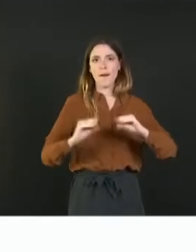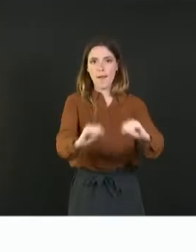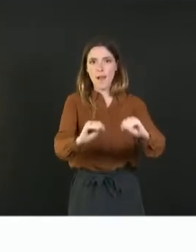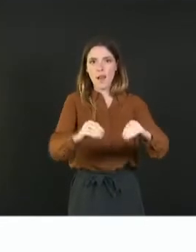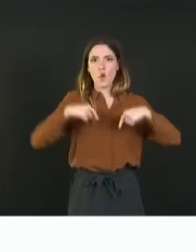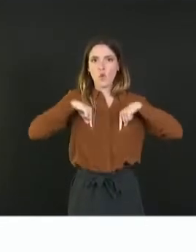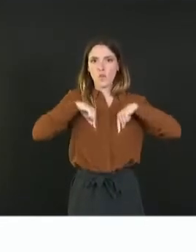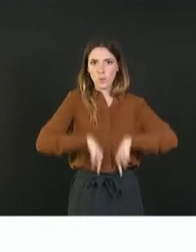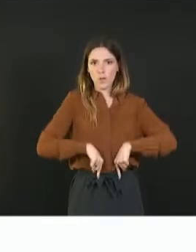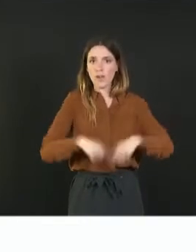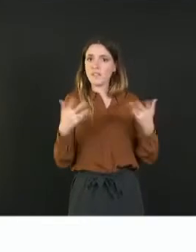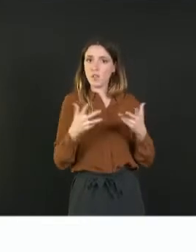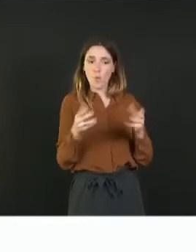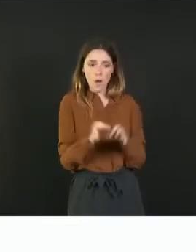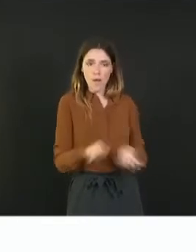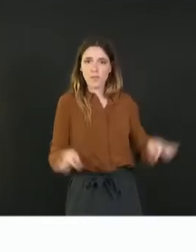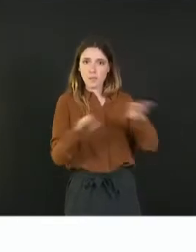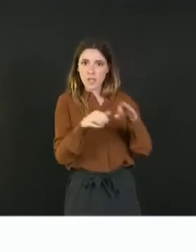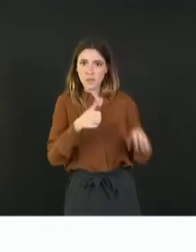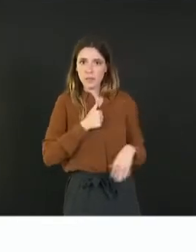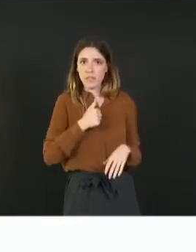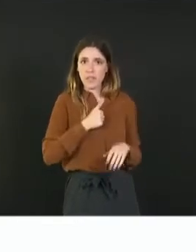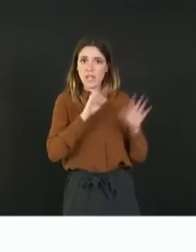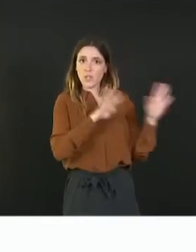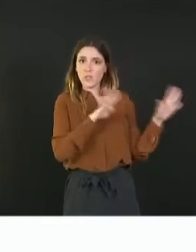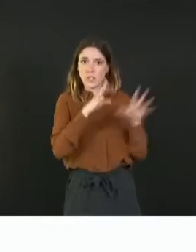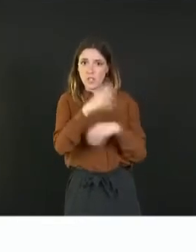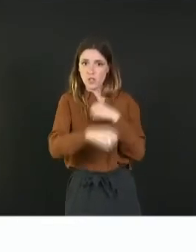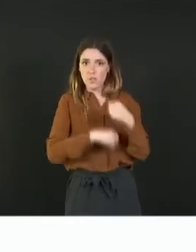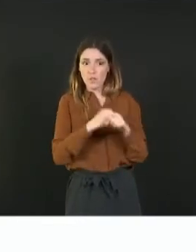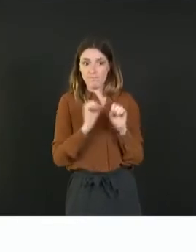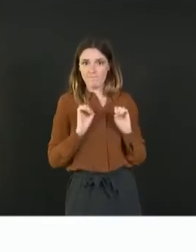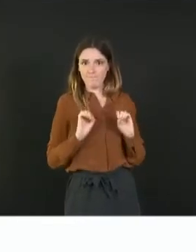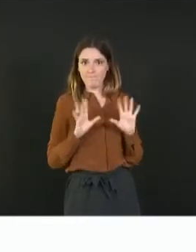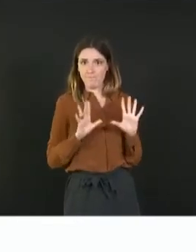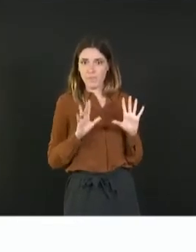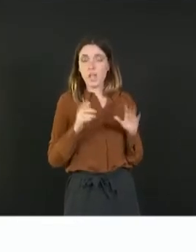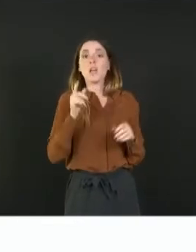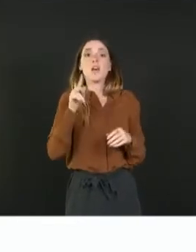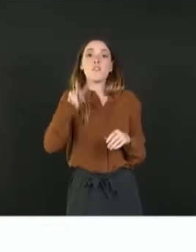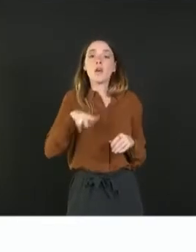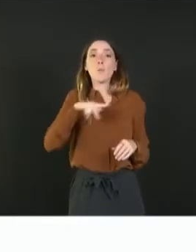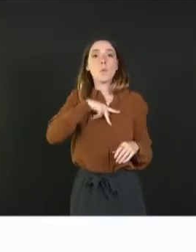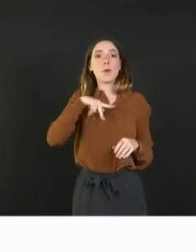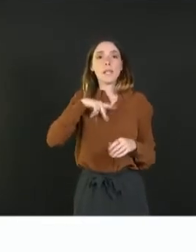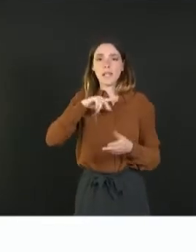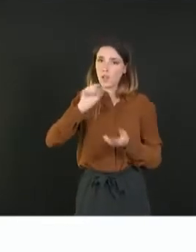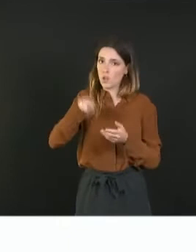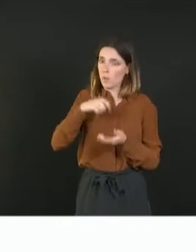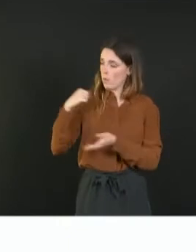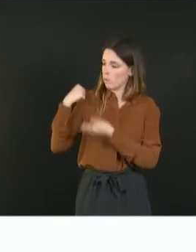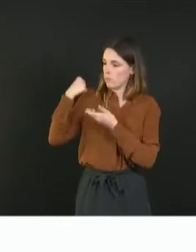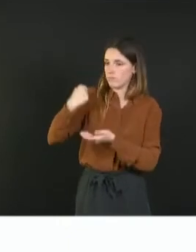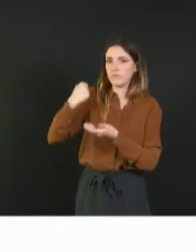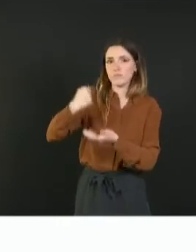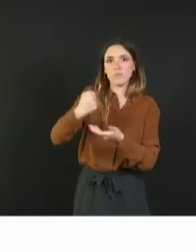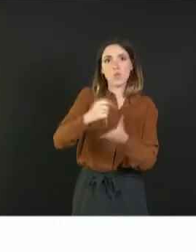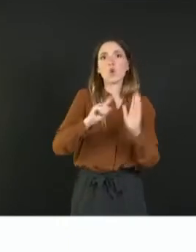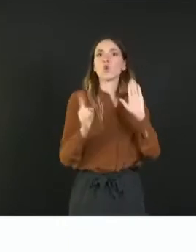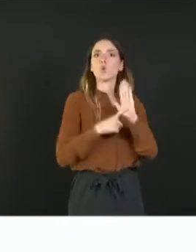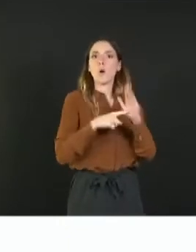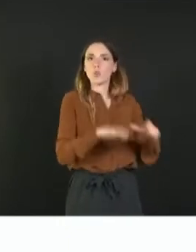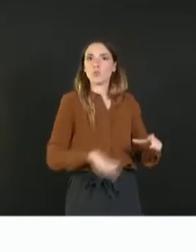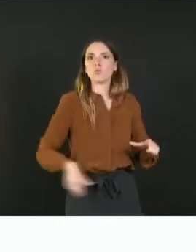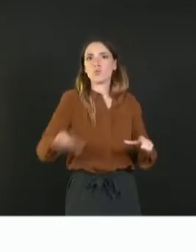espace privé pendant 99 ans, et qui se transmet en plus de propriétaire en propriétaire. Donc il reste rattaché au droit du sol, ça commence à